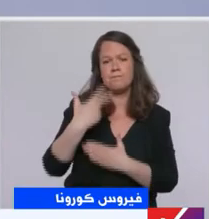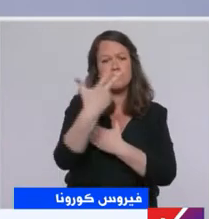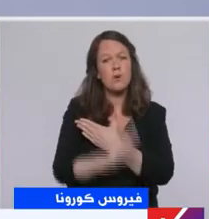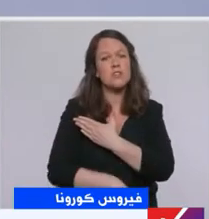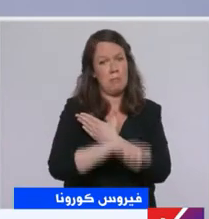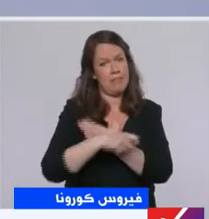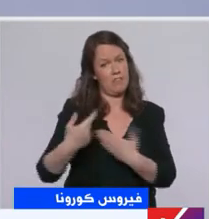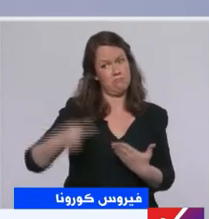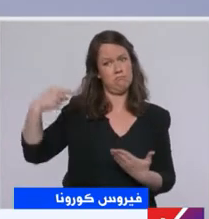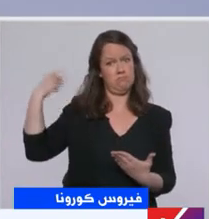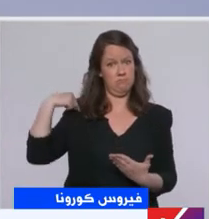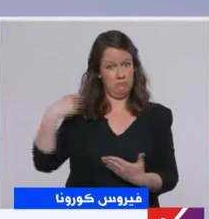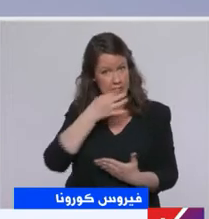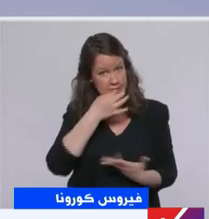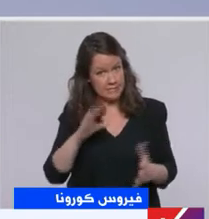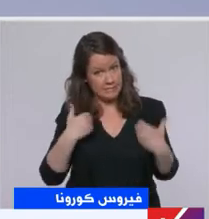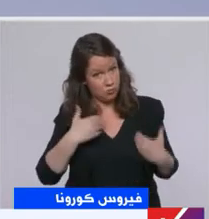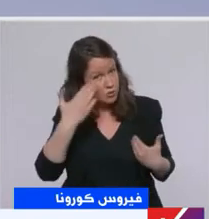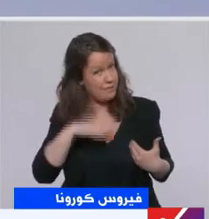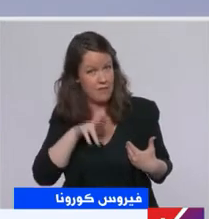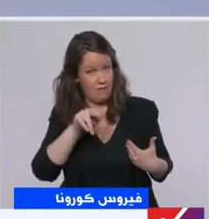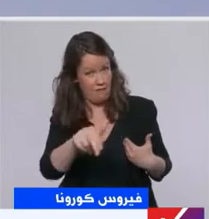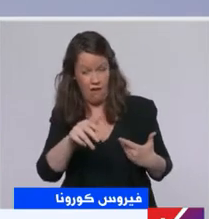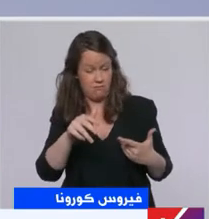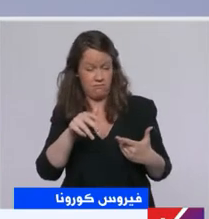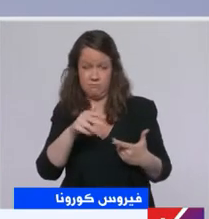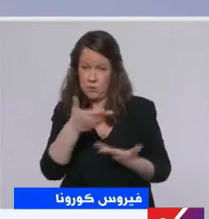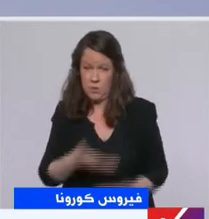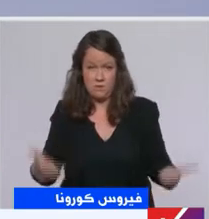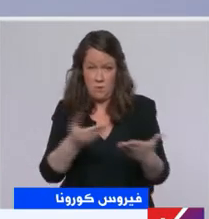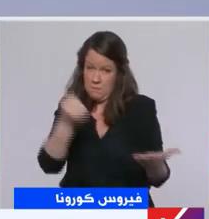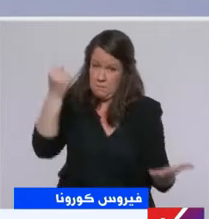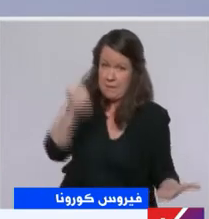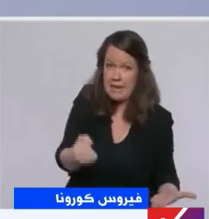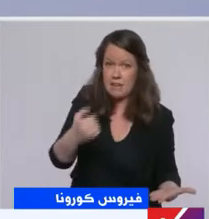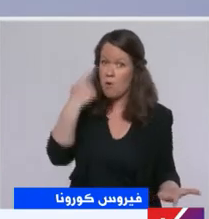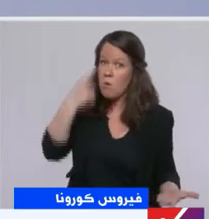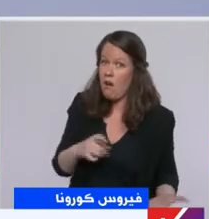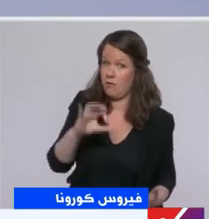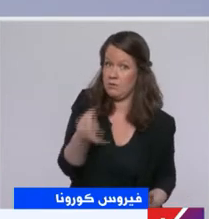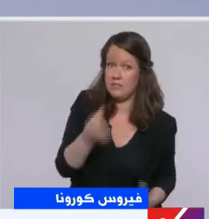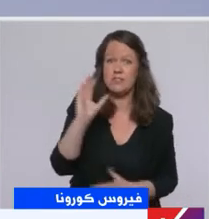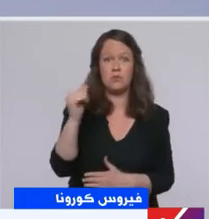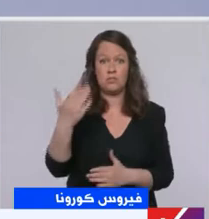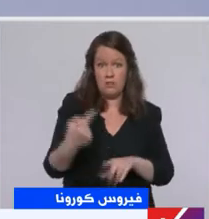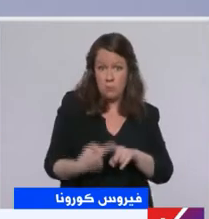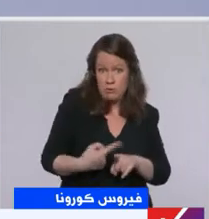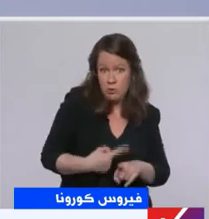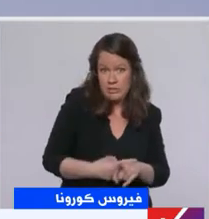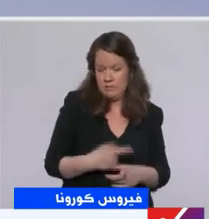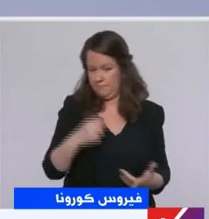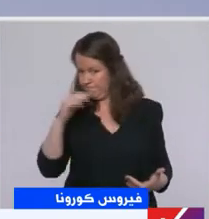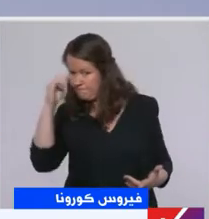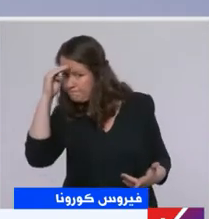بها مقلقا بسبب انتشار فيروس كورونا. وخلال مؤتمر صحفي اعتبر أن الإجراءات التي تم اتخاذها قبل أقل